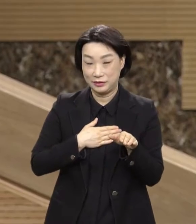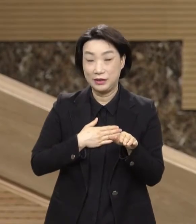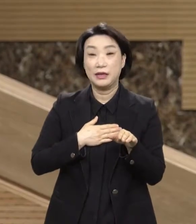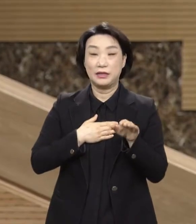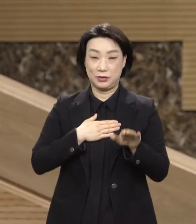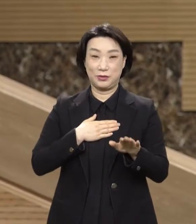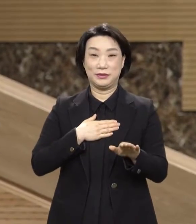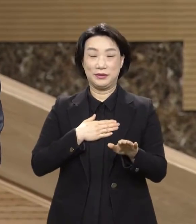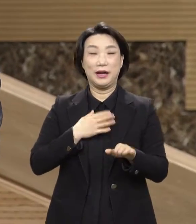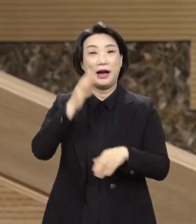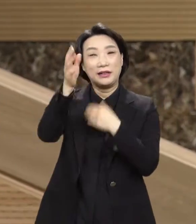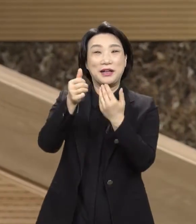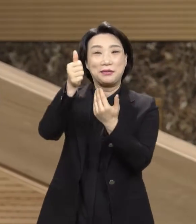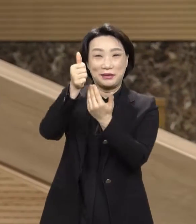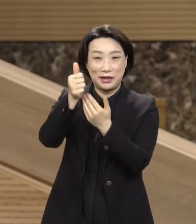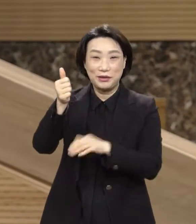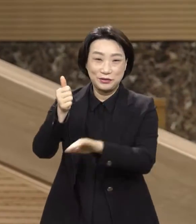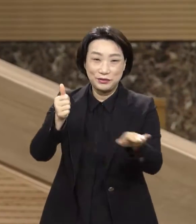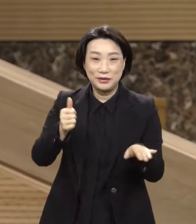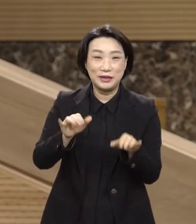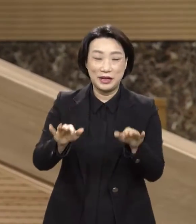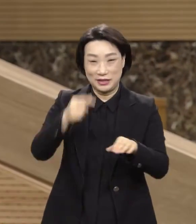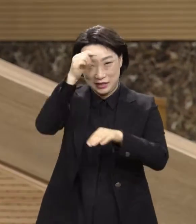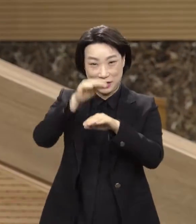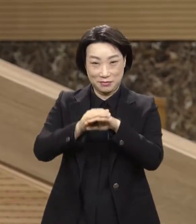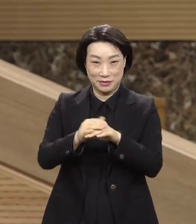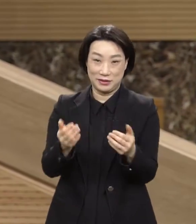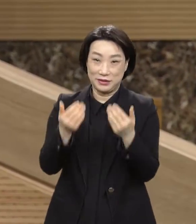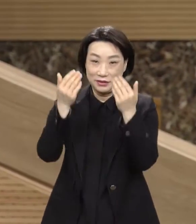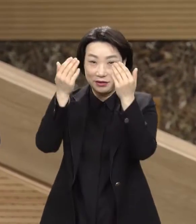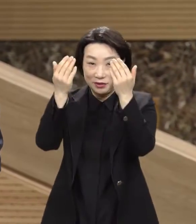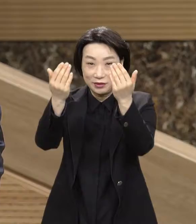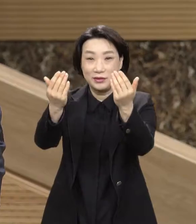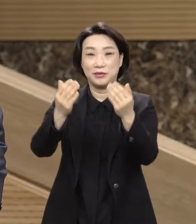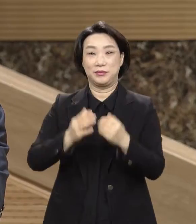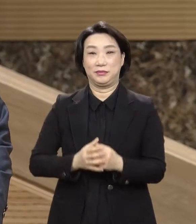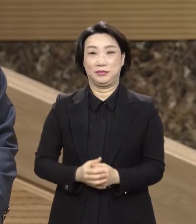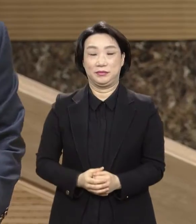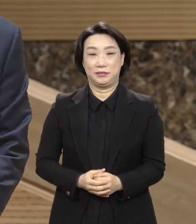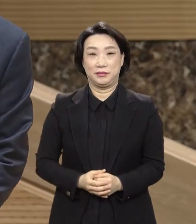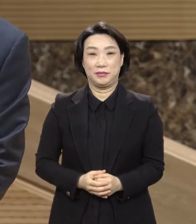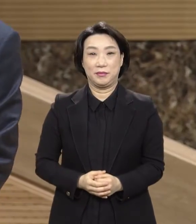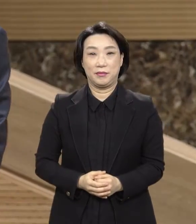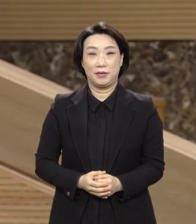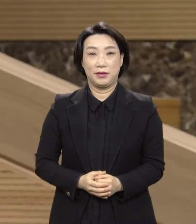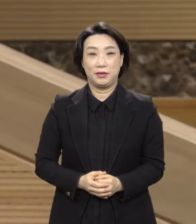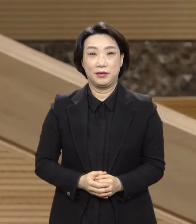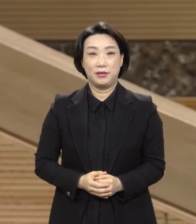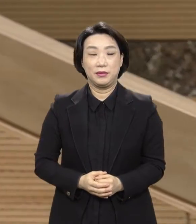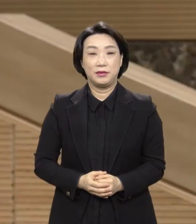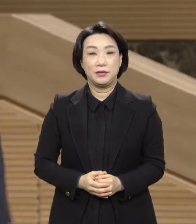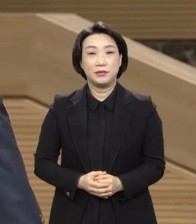그래서 오늘 하나님께 우린 예배하는 것입니다.